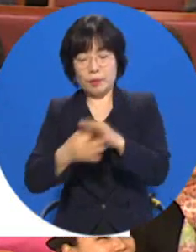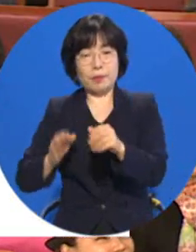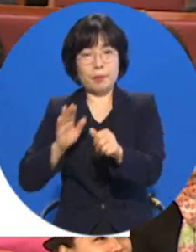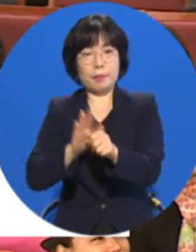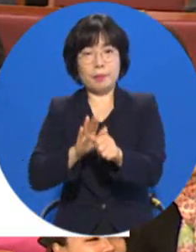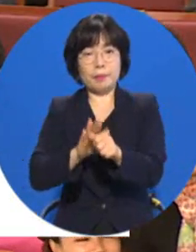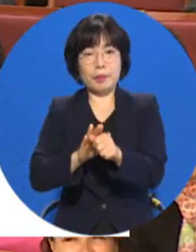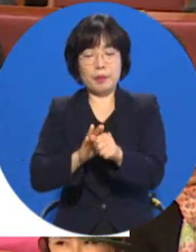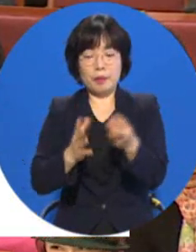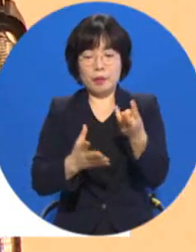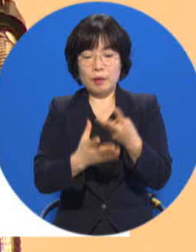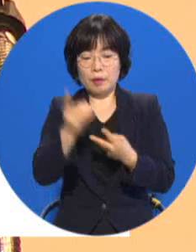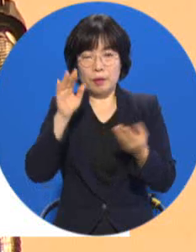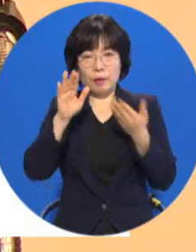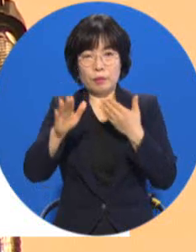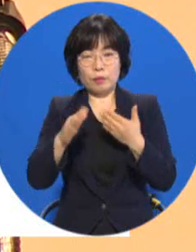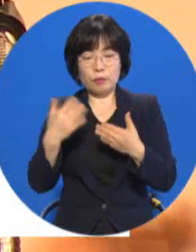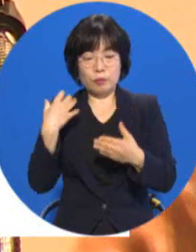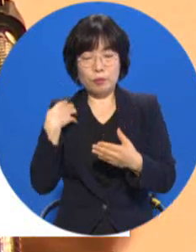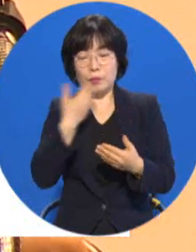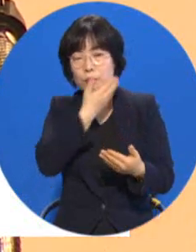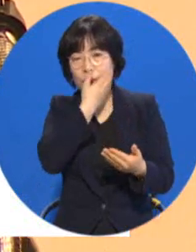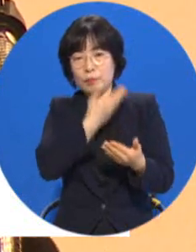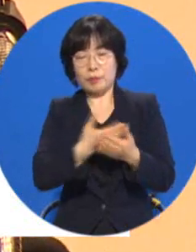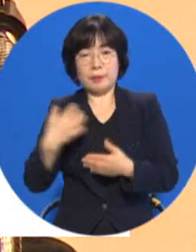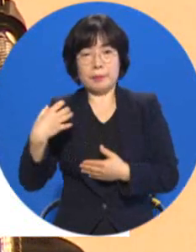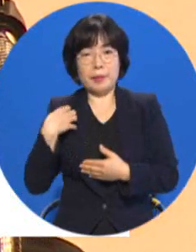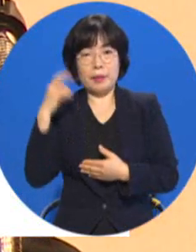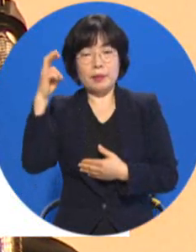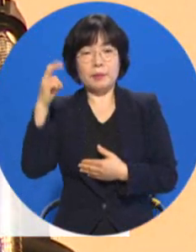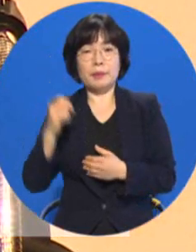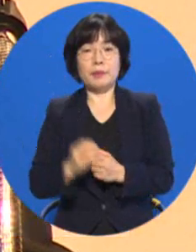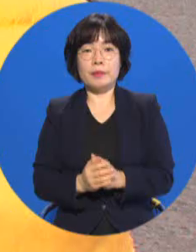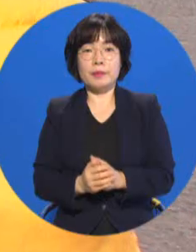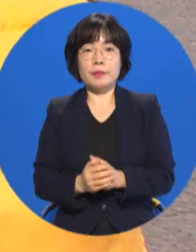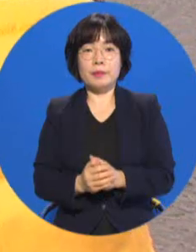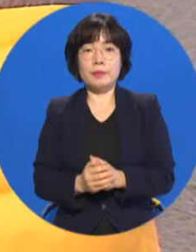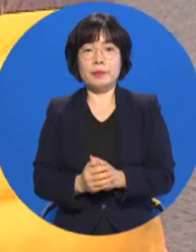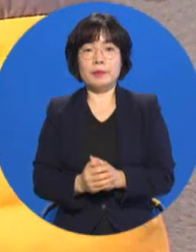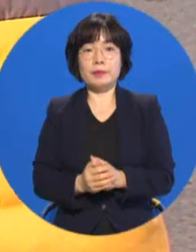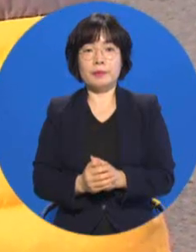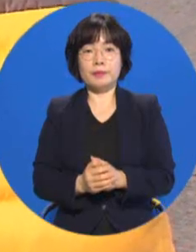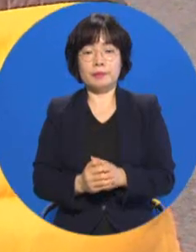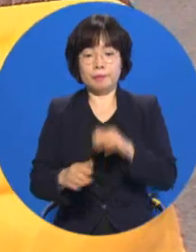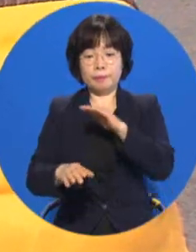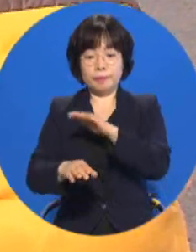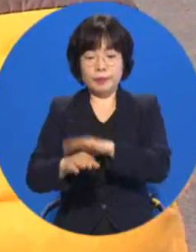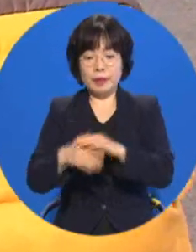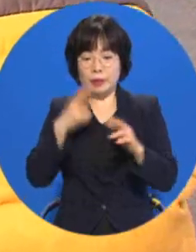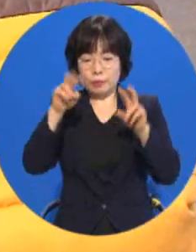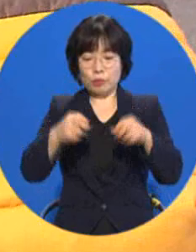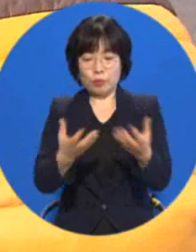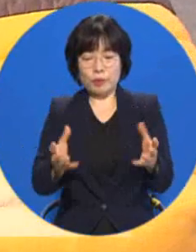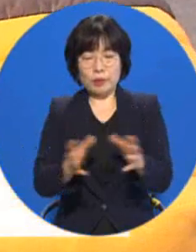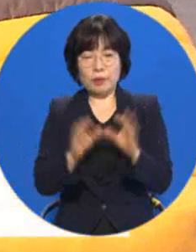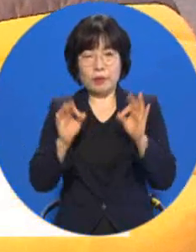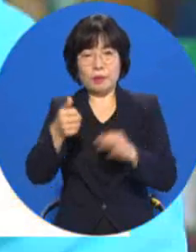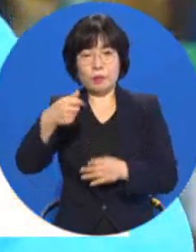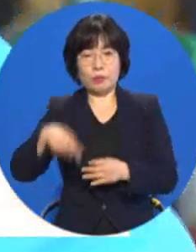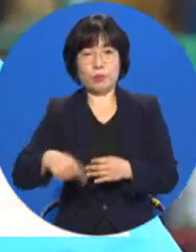토대로 3당 통합 이후 중책을 맡을 것이란 전망까지 나오고 있습니다. 이에 맞서고 있는 무소속 김화진